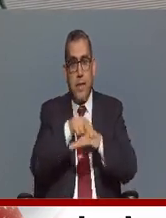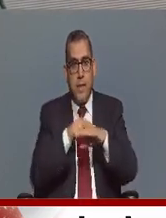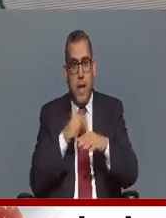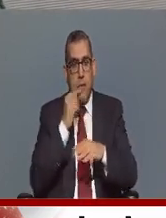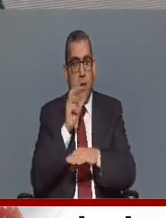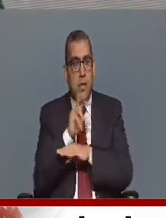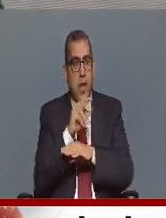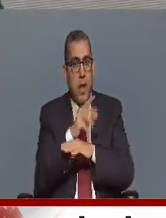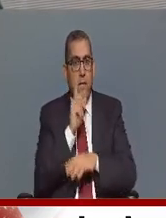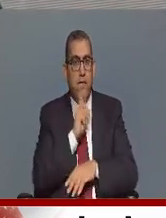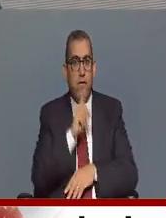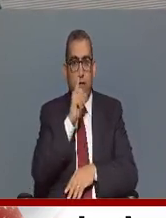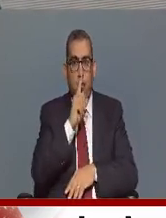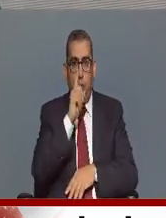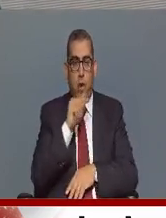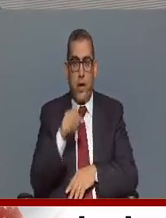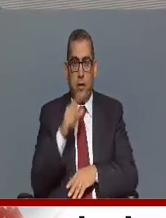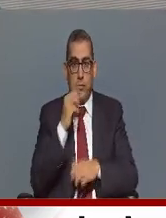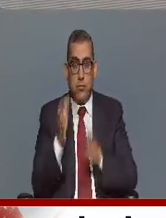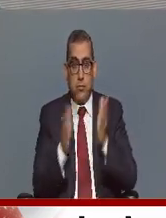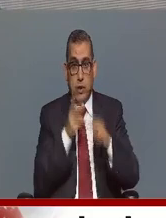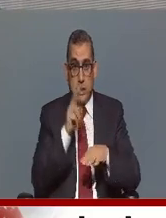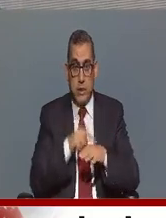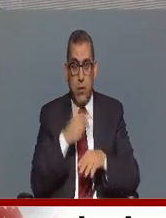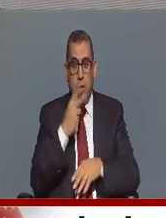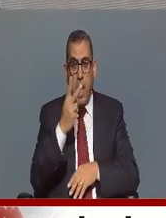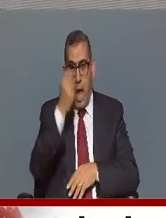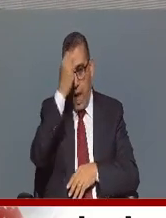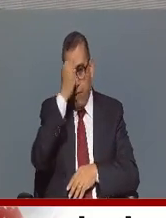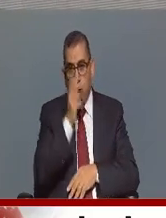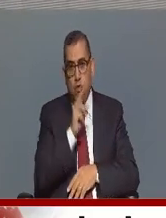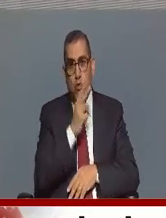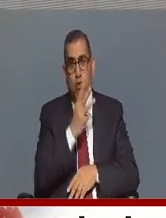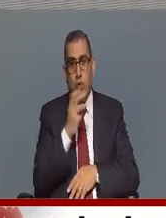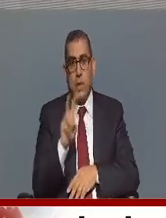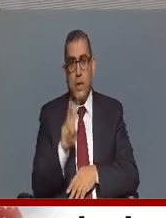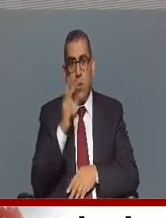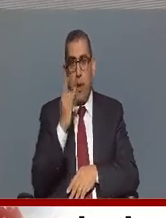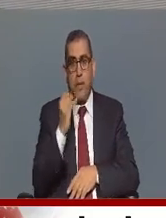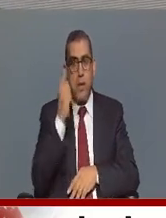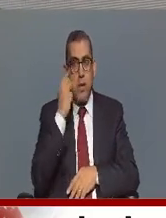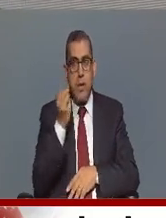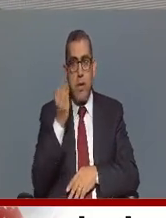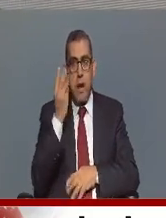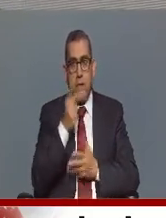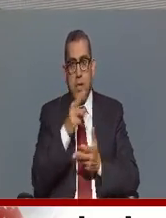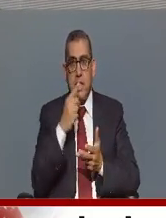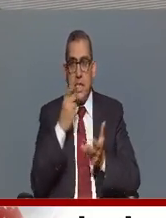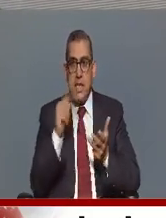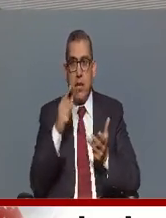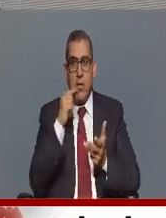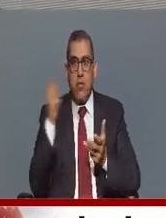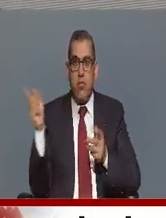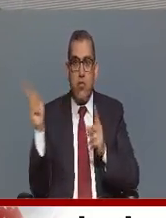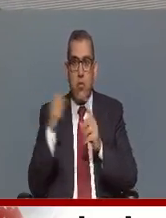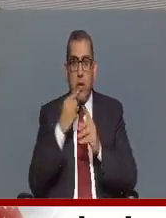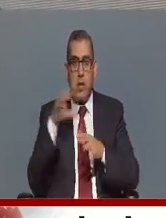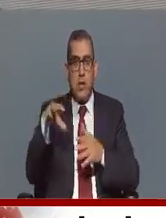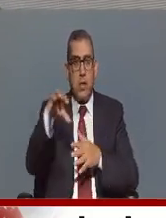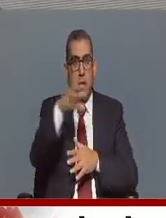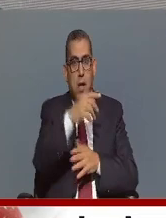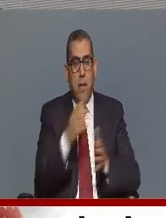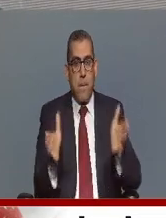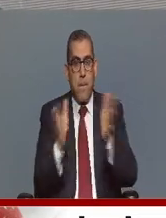بأكاديمية الفنون، بالإضافة إلى 2357 نشاط ثقافي تموا في كل المرافق الثقافية اللي